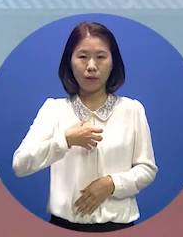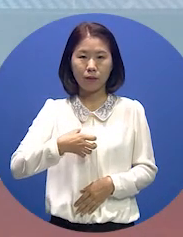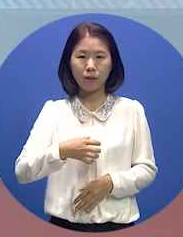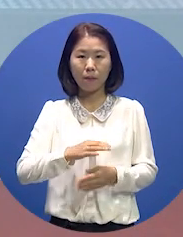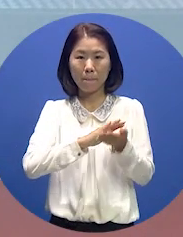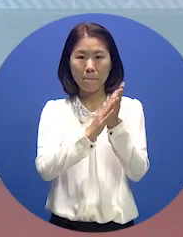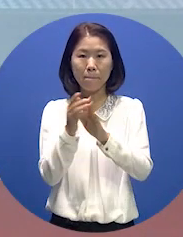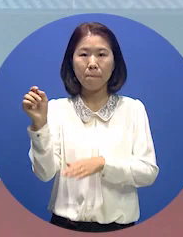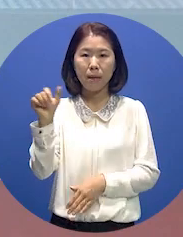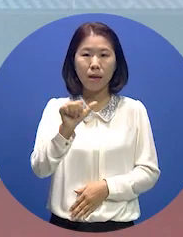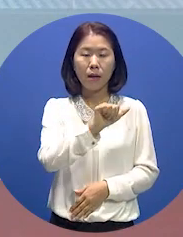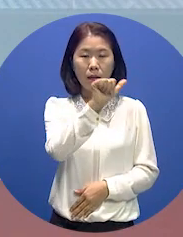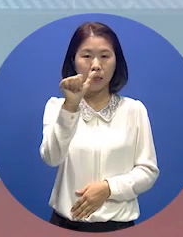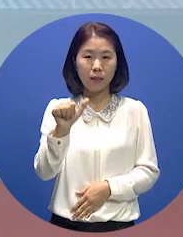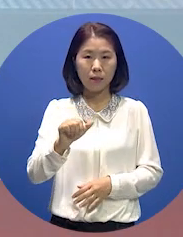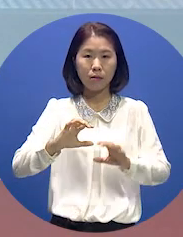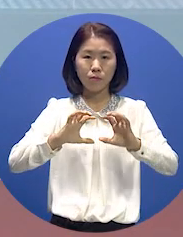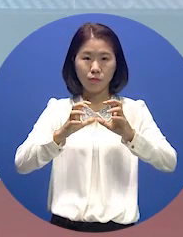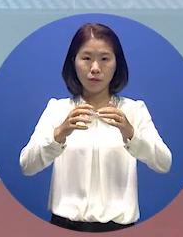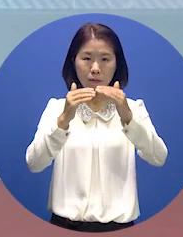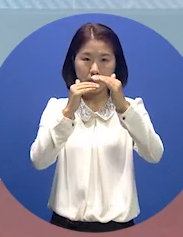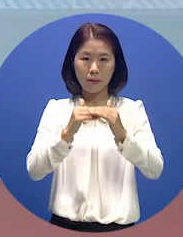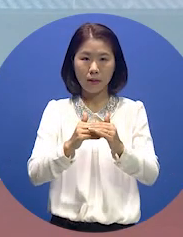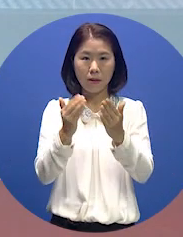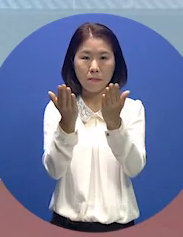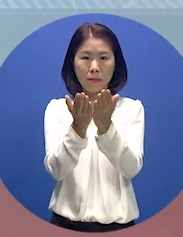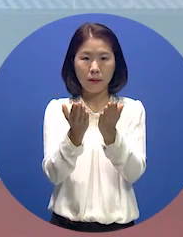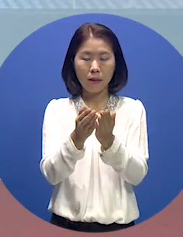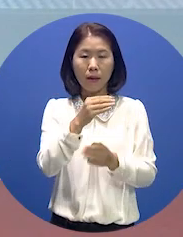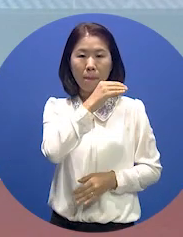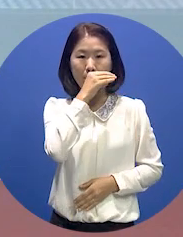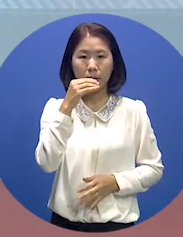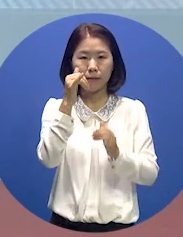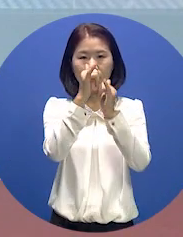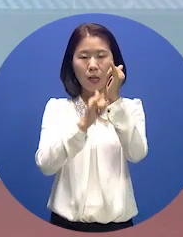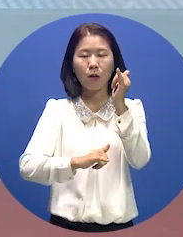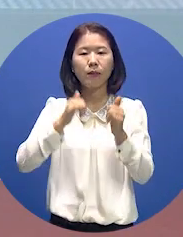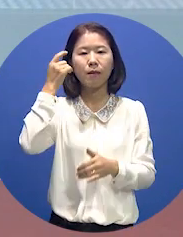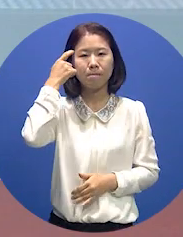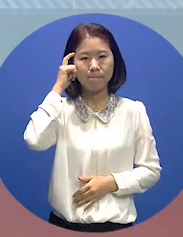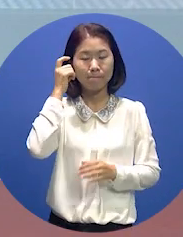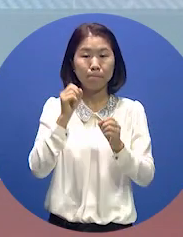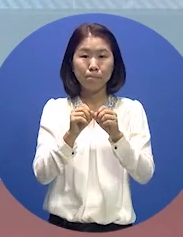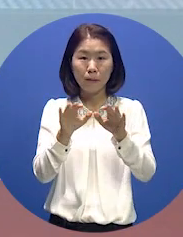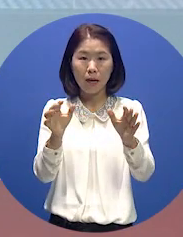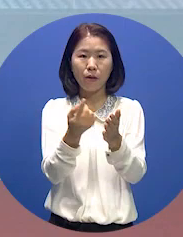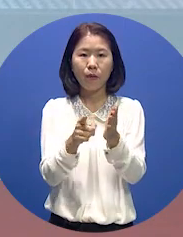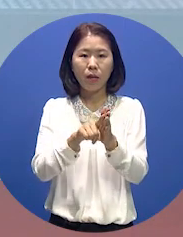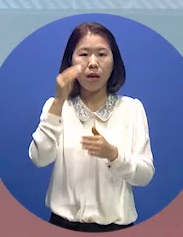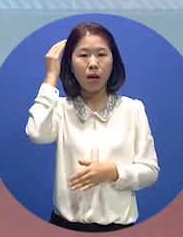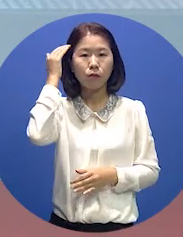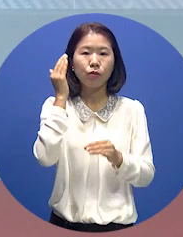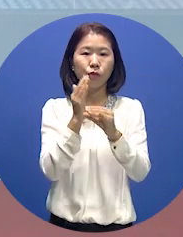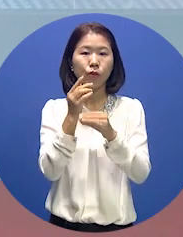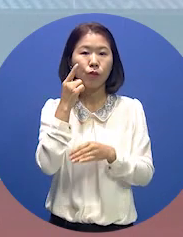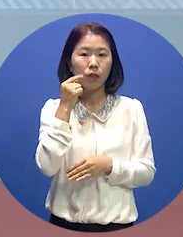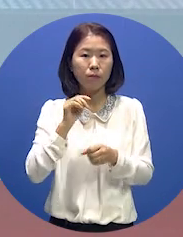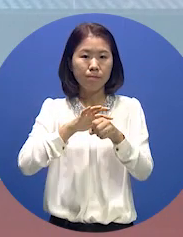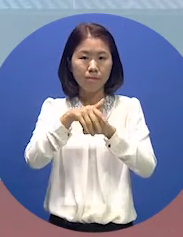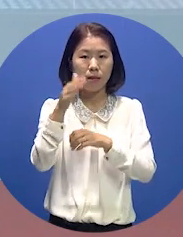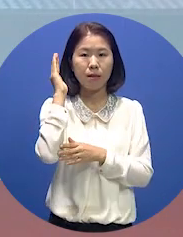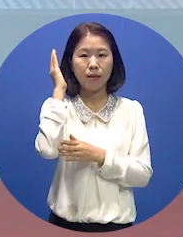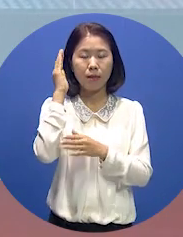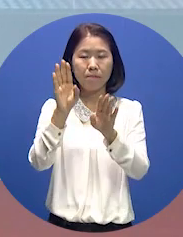은평구에서는 급변하는 아시아의 국제 질서에 대응하고 올바른 역사 인식 확산을 위한 한중일 국제